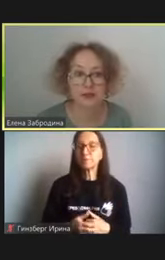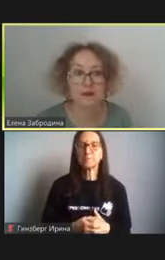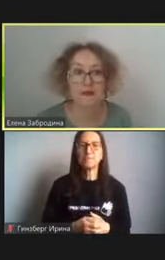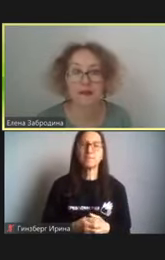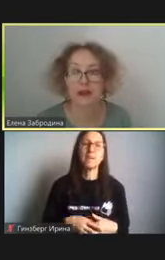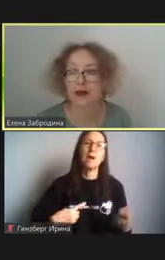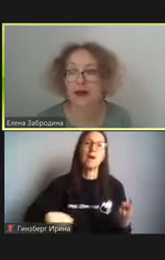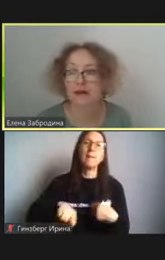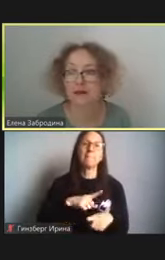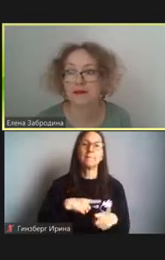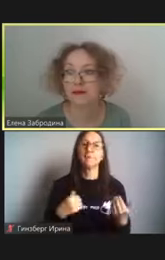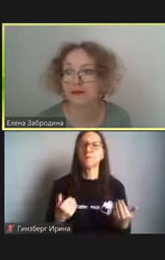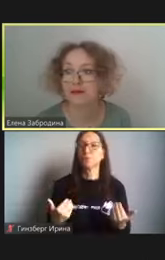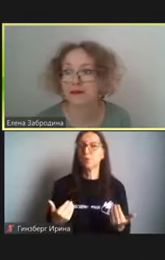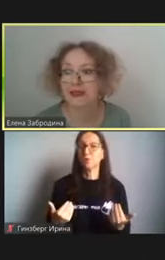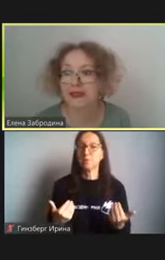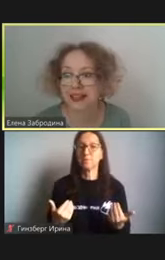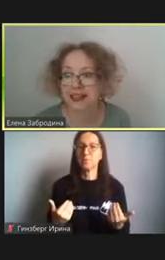с вами